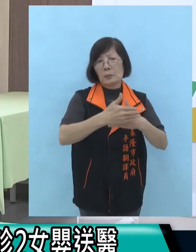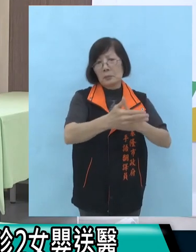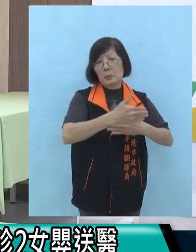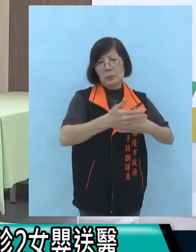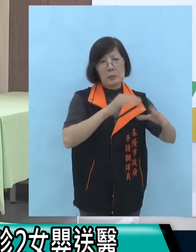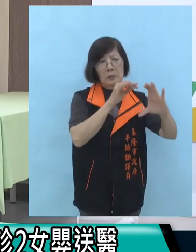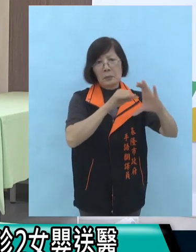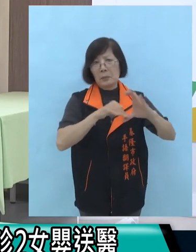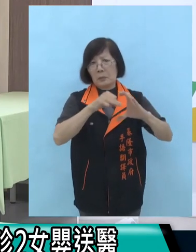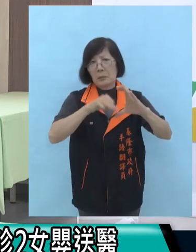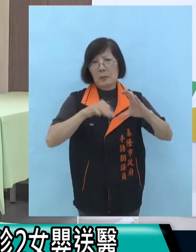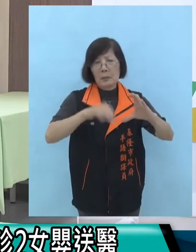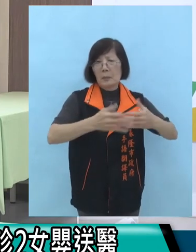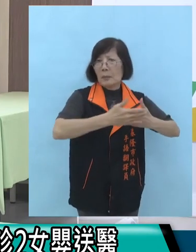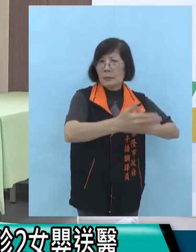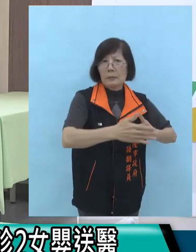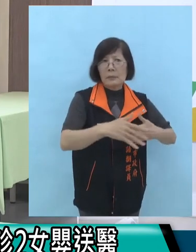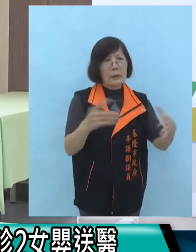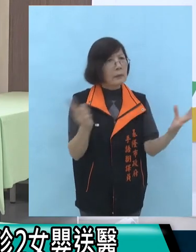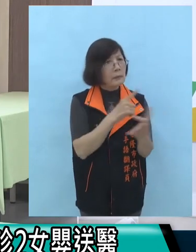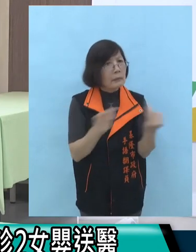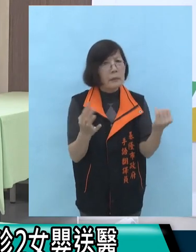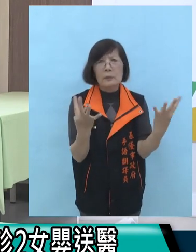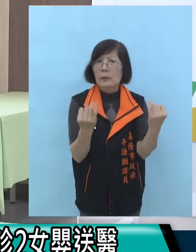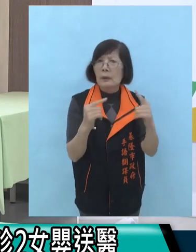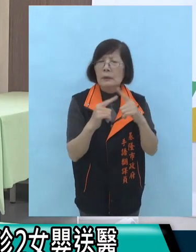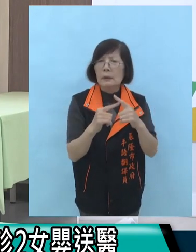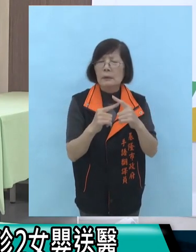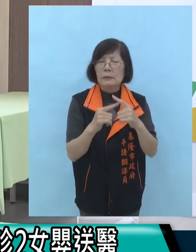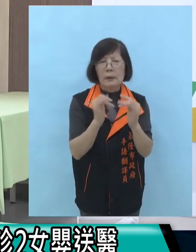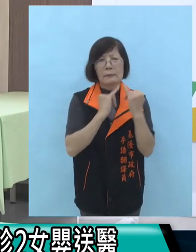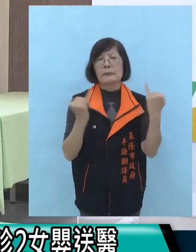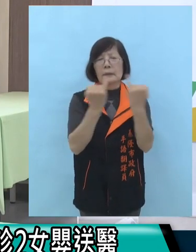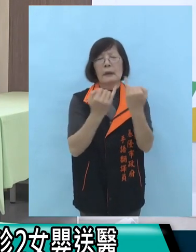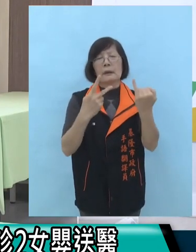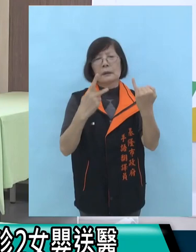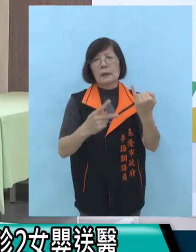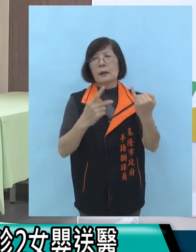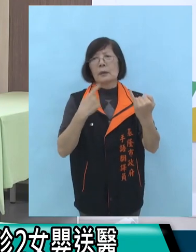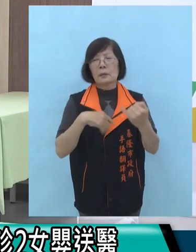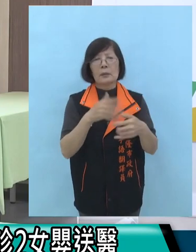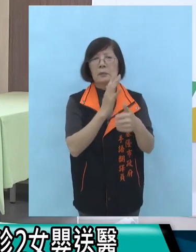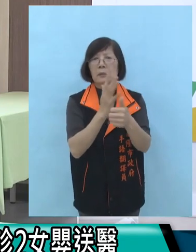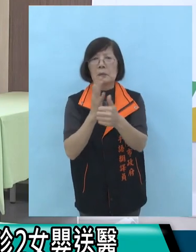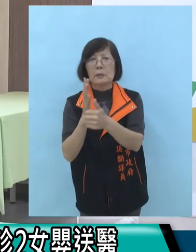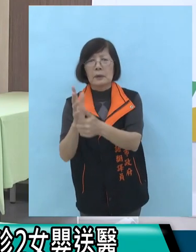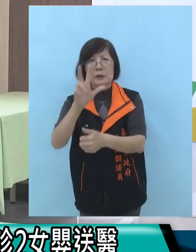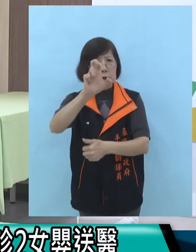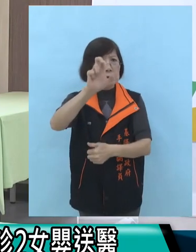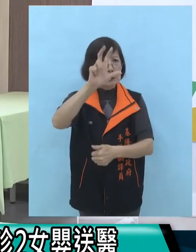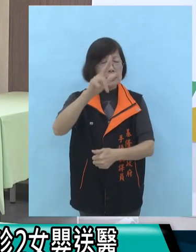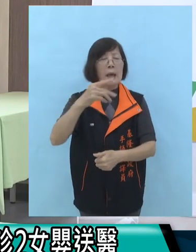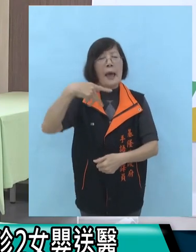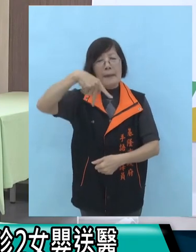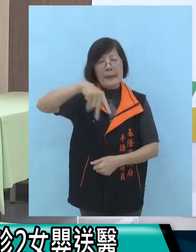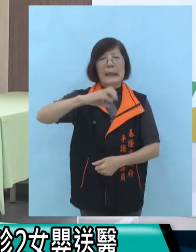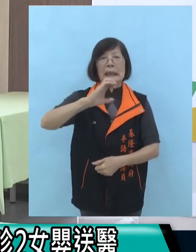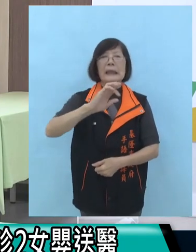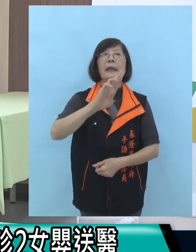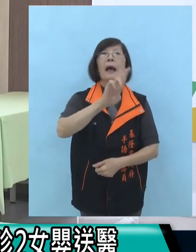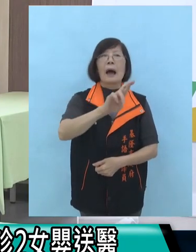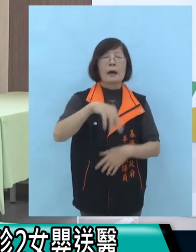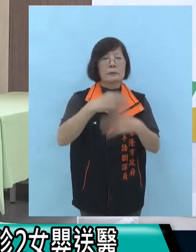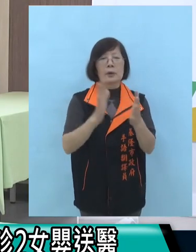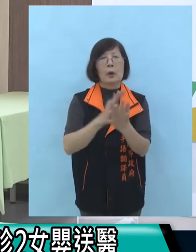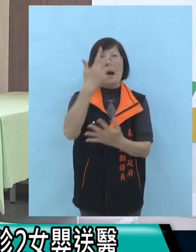此而染疫。那事实上整个妇产科我们做了77位的 PCR， 共有8位染疫。那